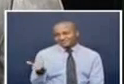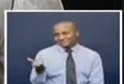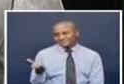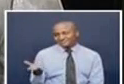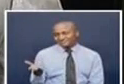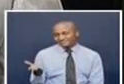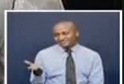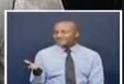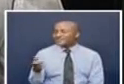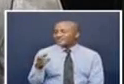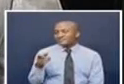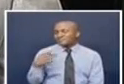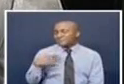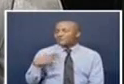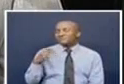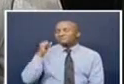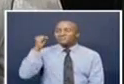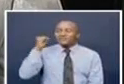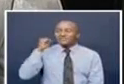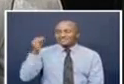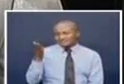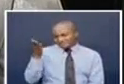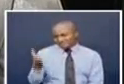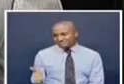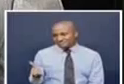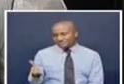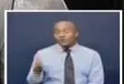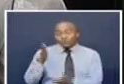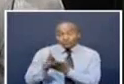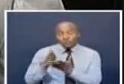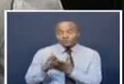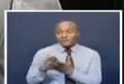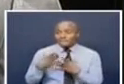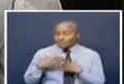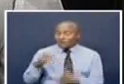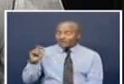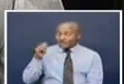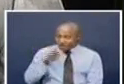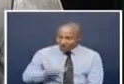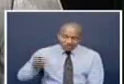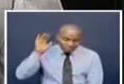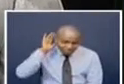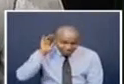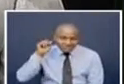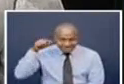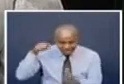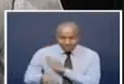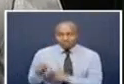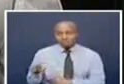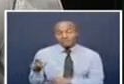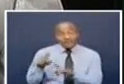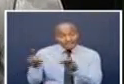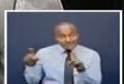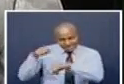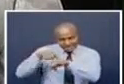ni wanasiasa wa Busia ambao wanasikizwa sana katika kitaifa. Lakini ukiangalia vile watu